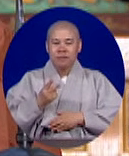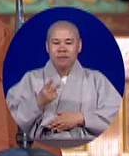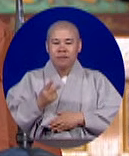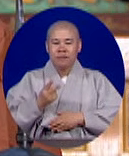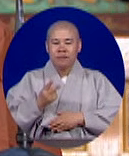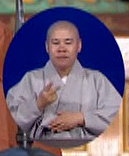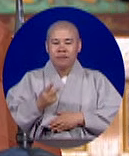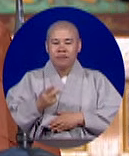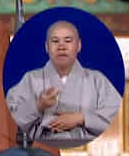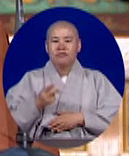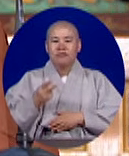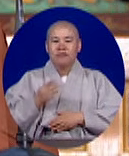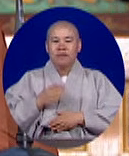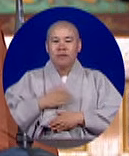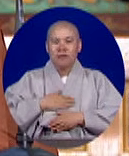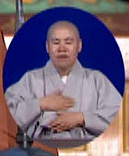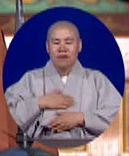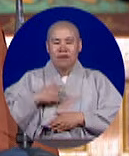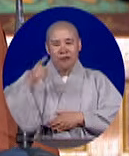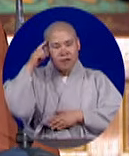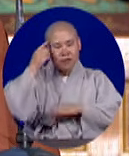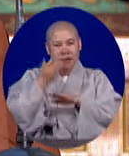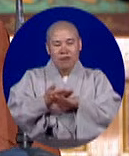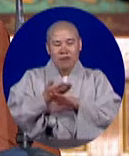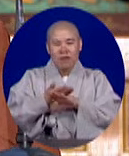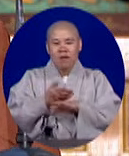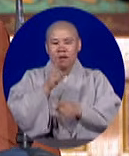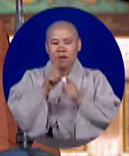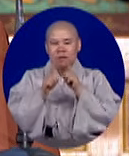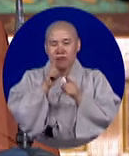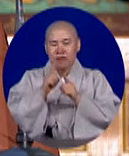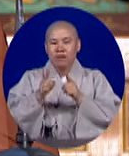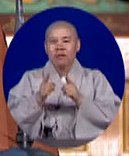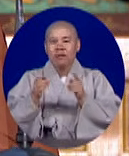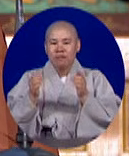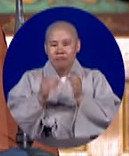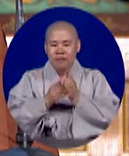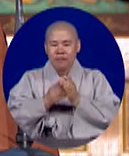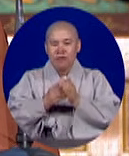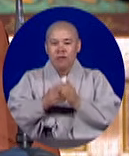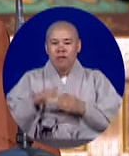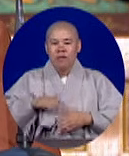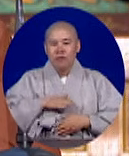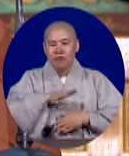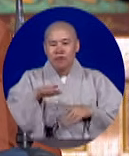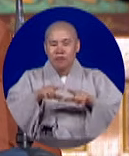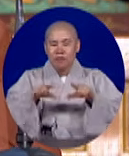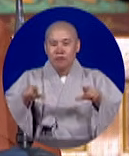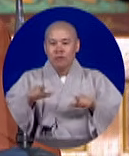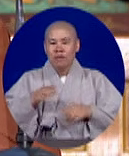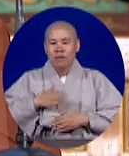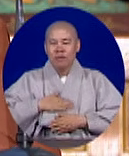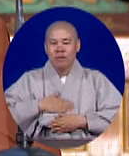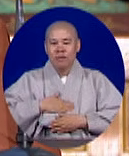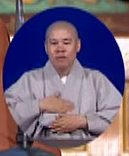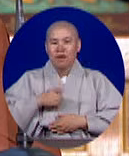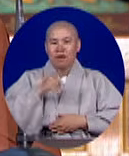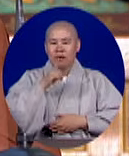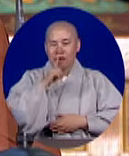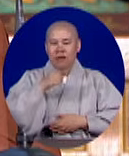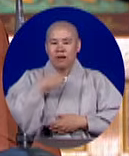다르게 말씀을 하셨죠. 우리가 이제 보통 나를 부를 때